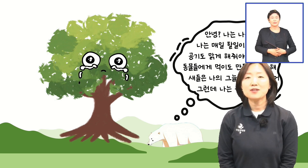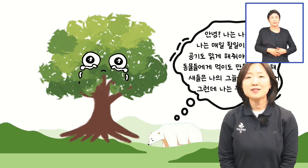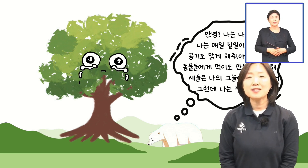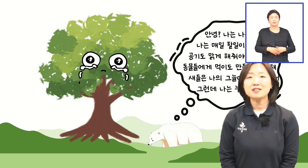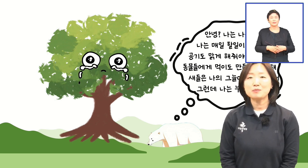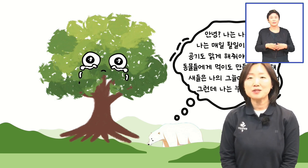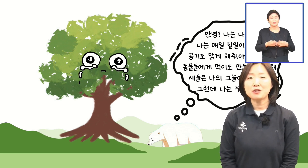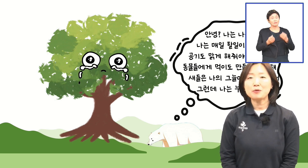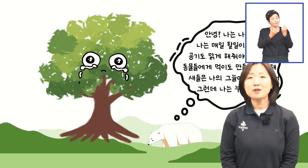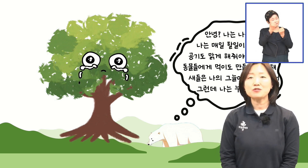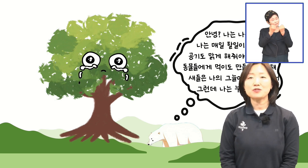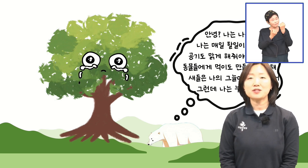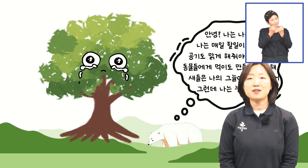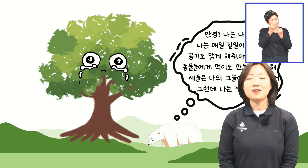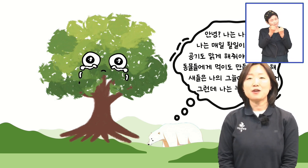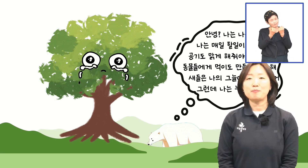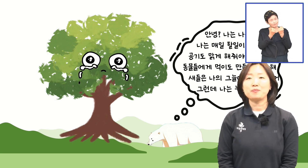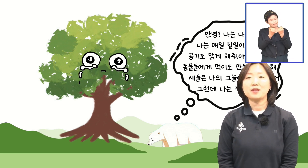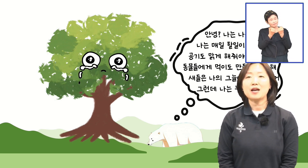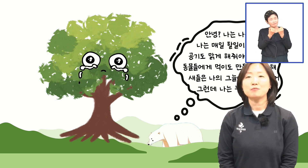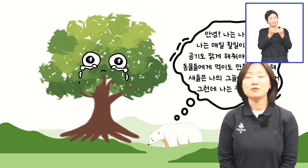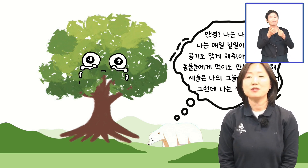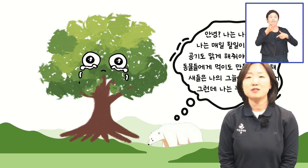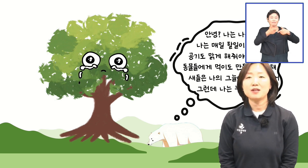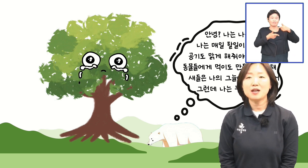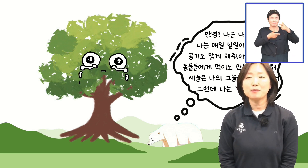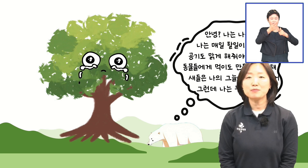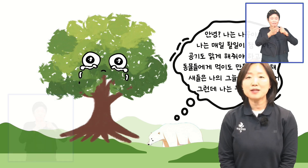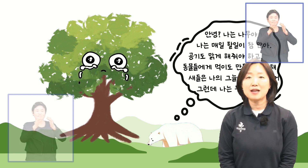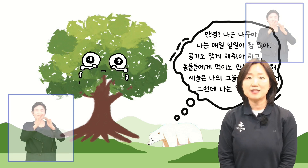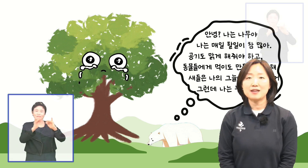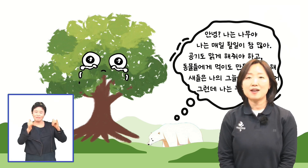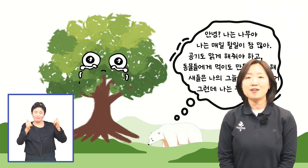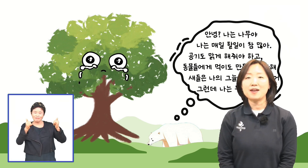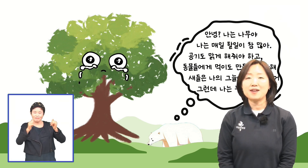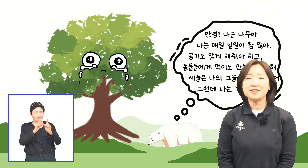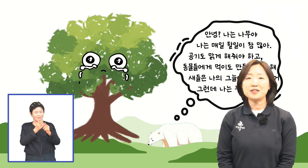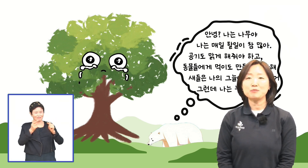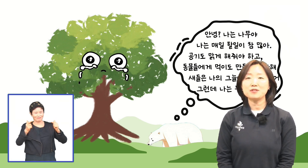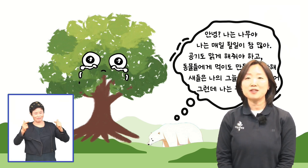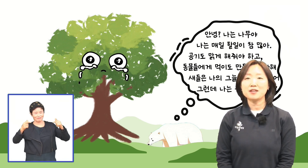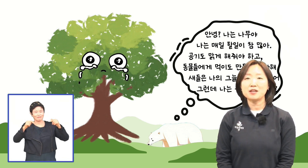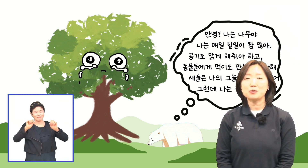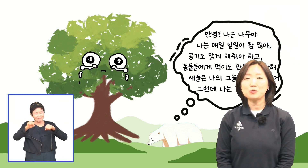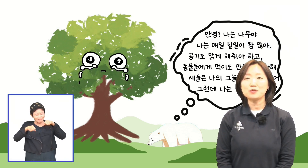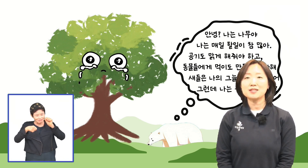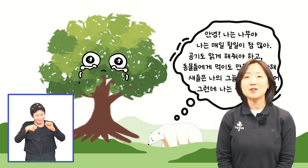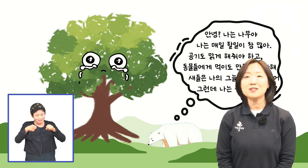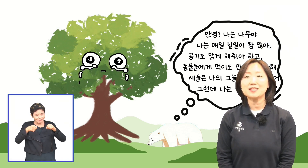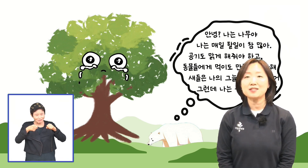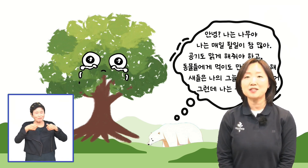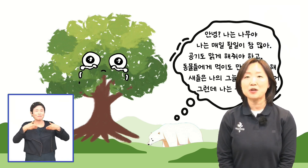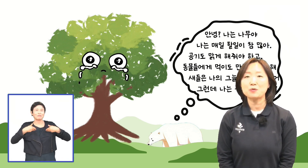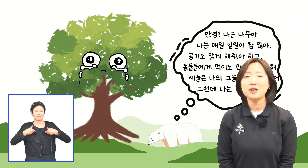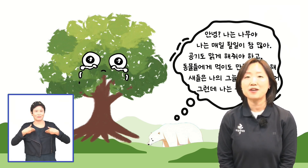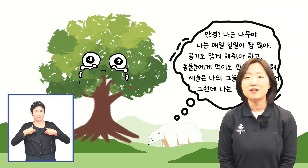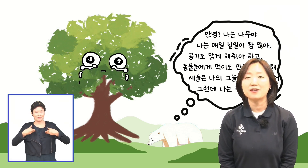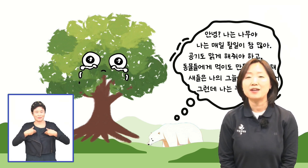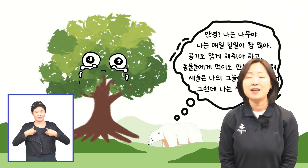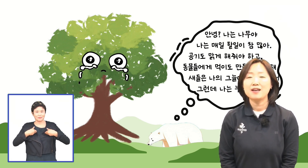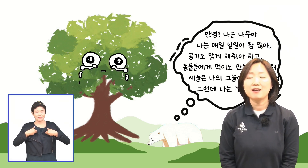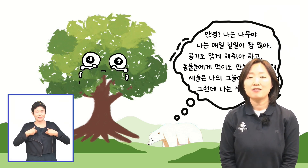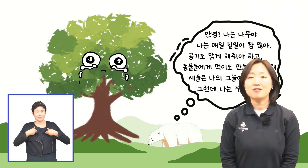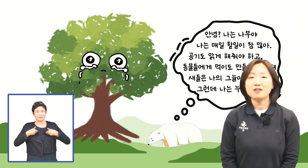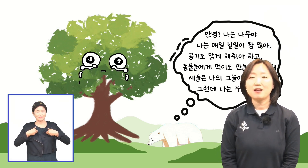앞서 수정 선생님이 설명해 준 것처럼 나무는 사람뿐만 아니라 다양한 생물들에게 소중한 서식지를